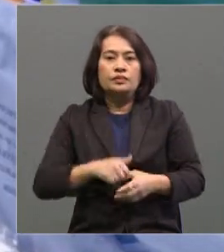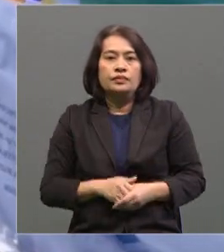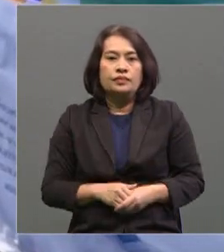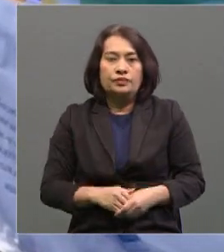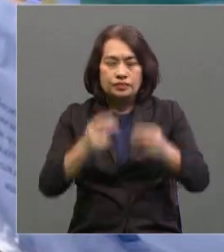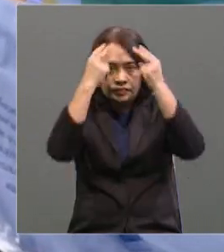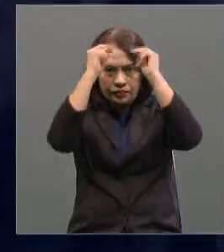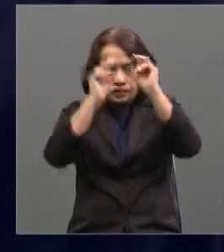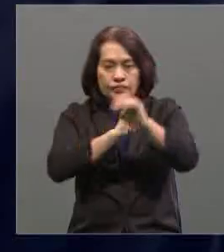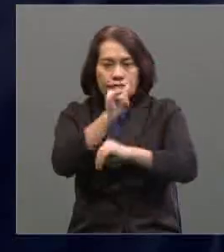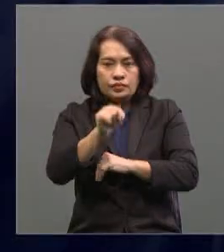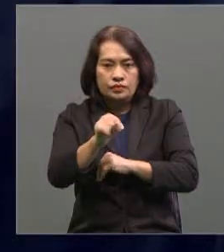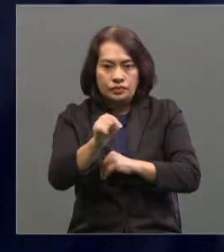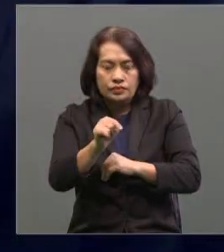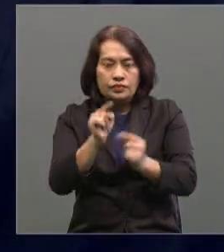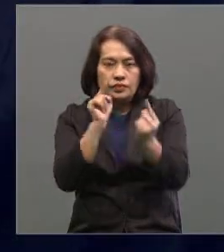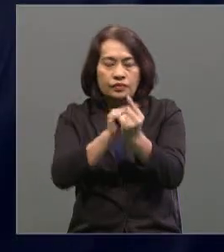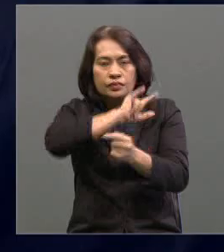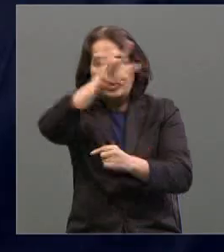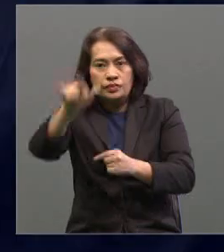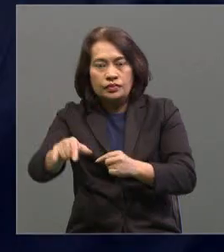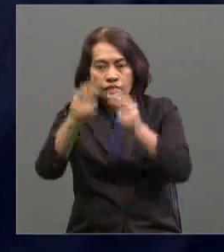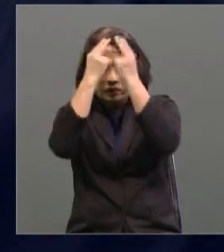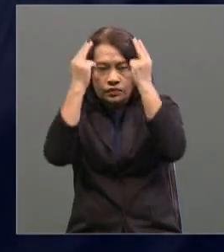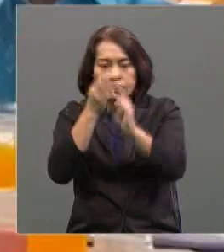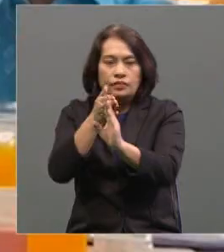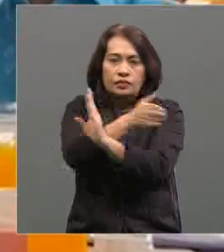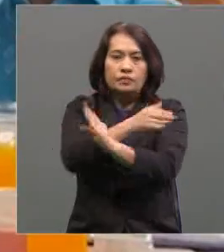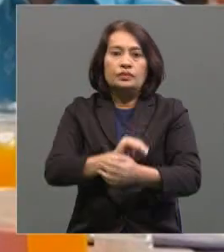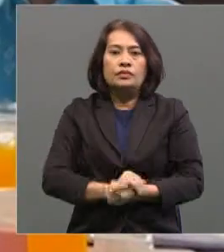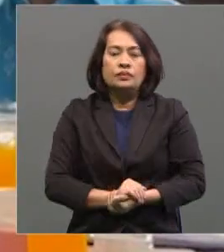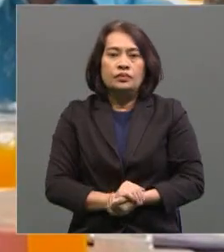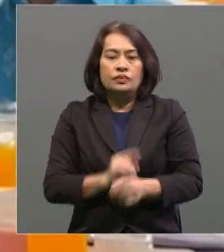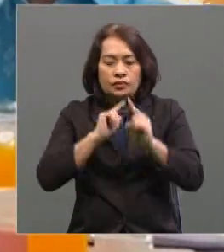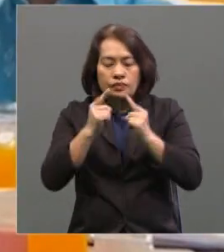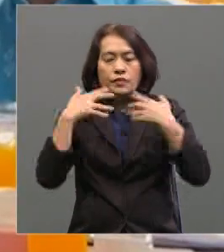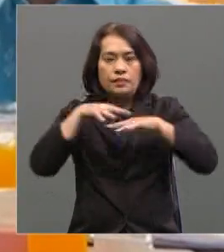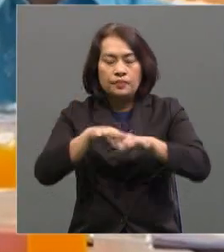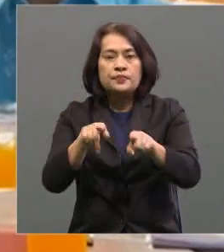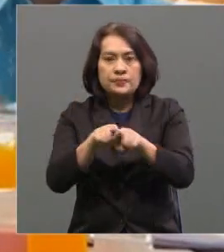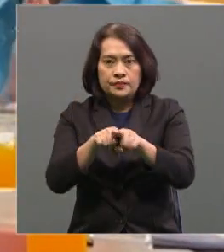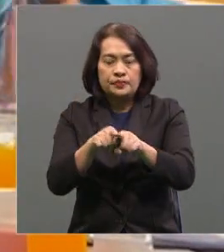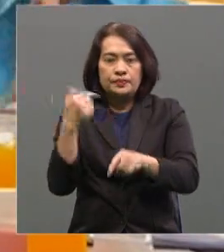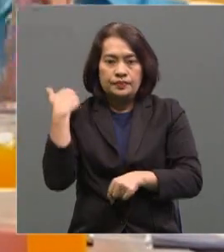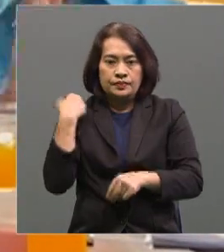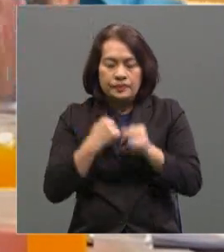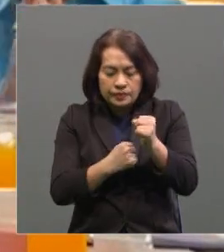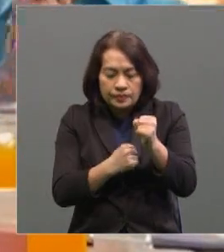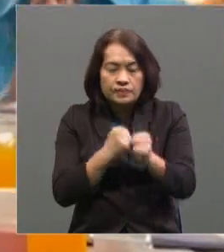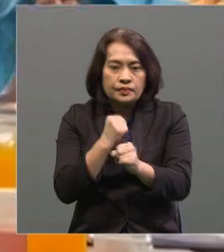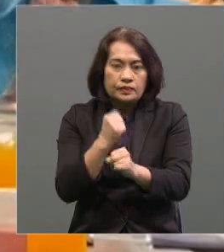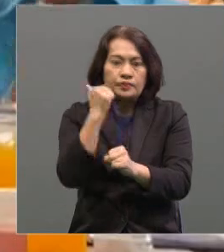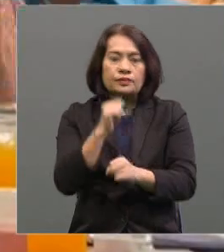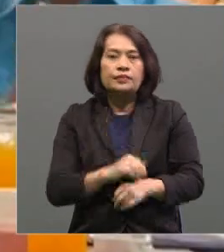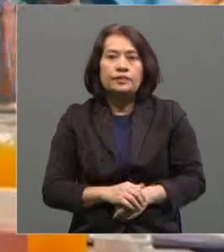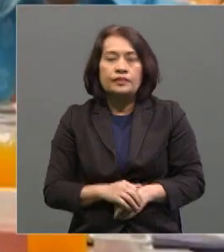นายกรัฐมนตรีได้เดินทางไปเยือนซาอุดิอาระเบียก่อนหน้านี้ก็มีการประสานแล้วก็พูดคุยเรื่องนี้เหมือนกันก็จะพยายามให้เป็นไปได้หาก